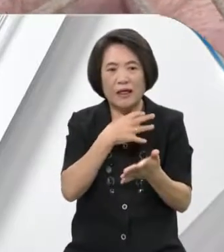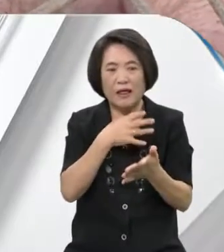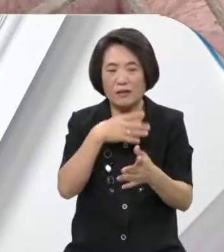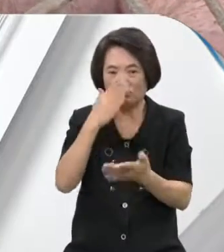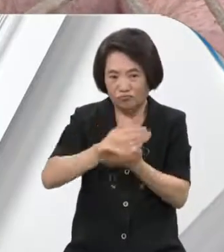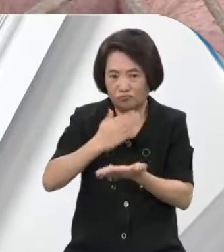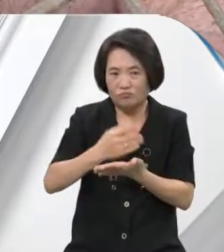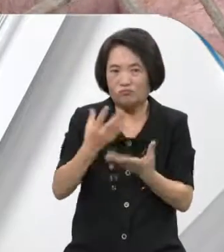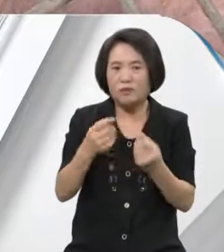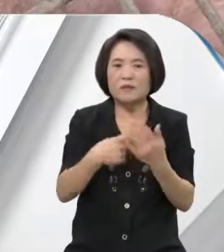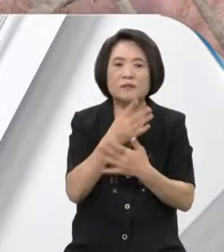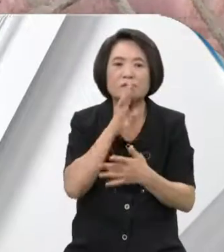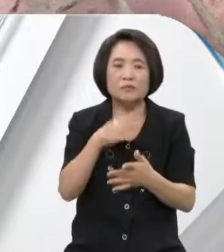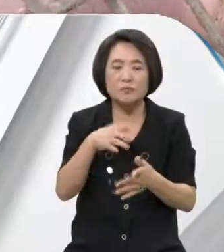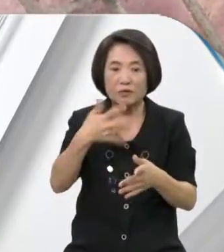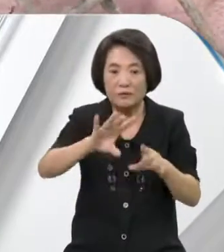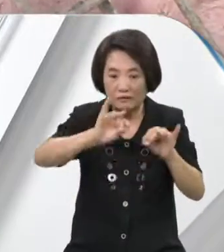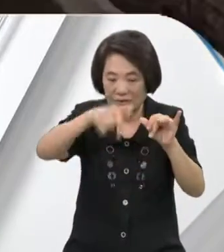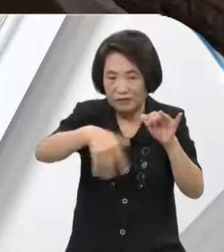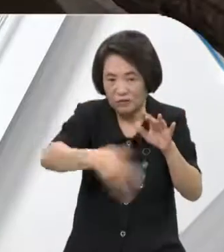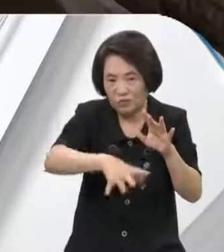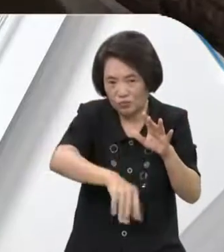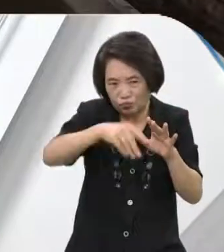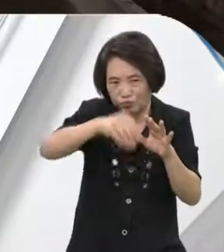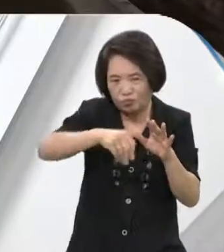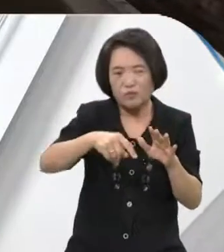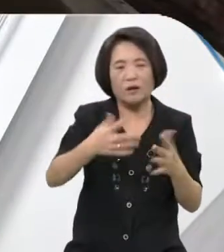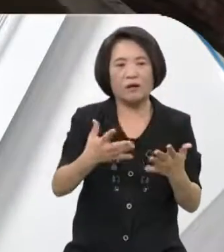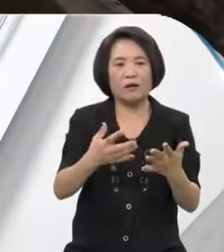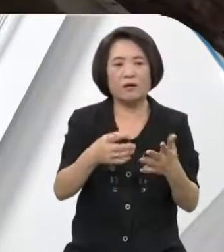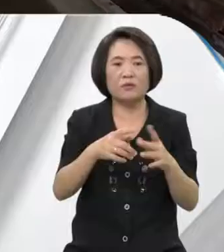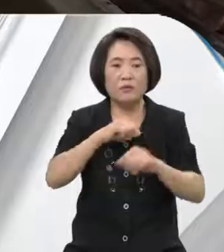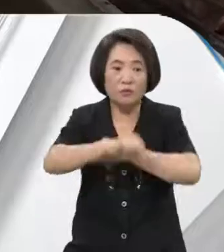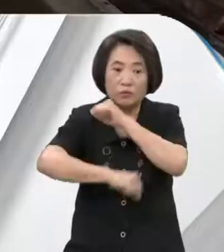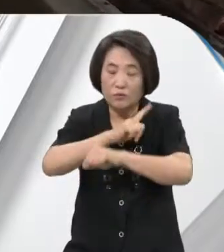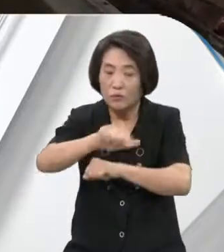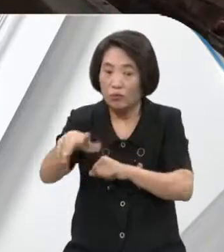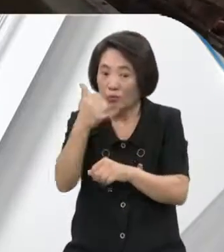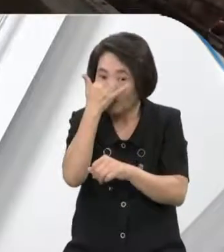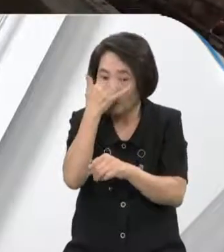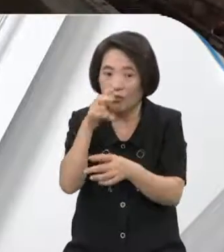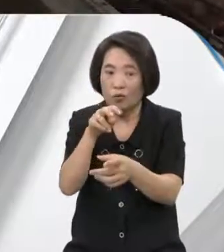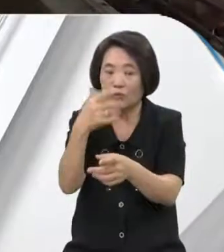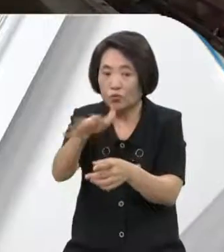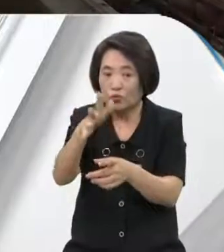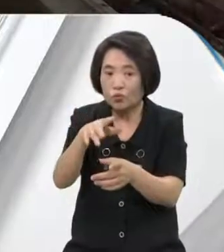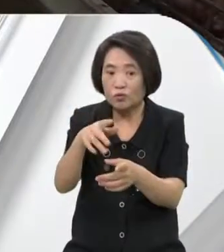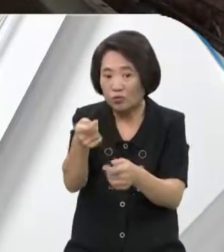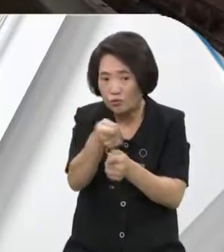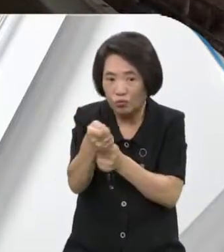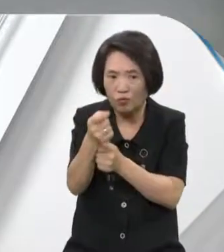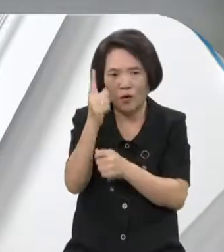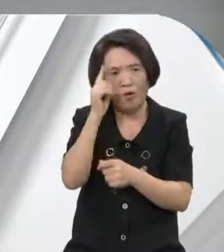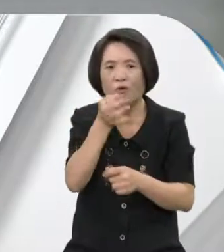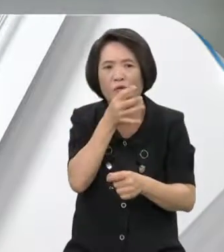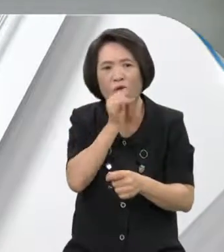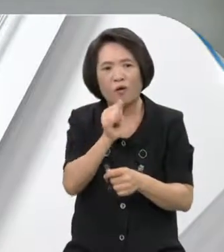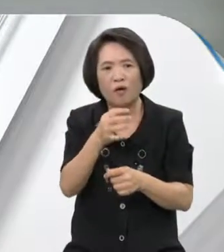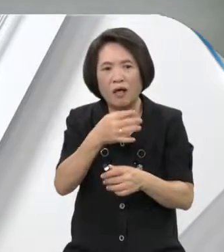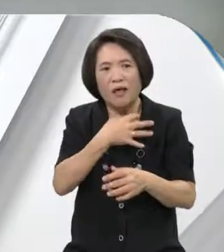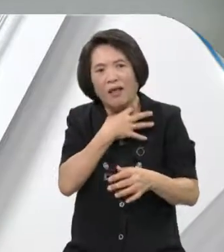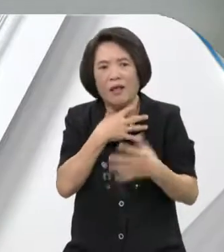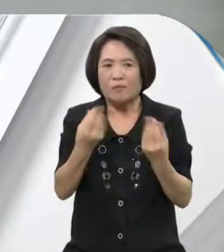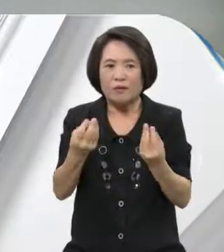县政府只限制我们抽取地下水，所以我们动物的用水无虞，并没有缺乏。 县